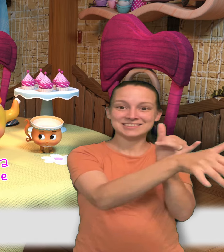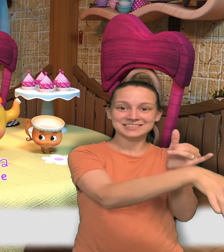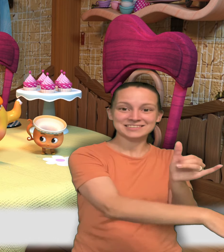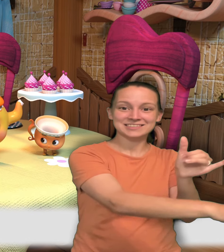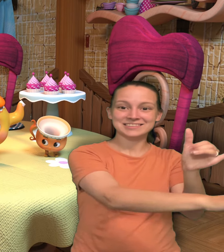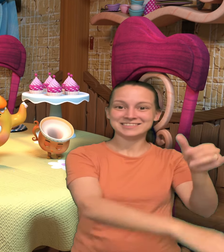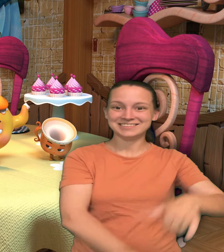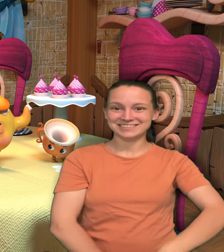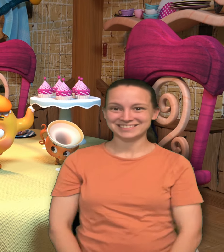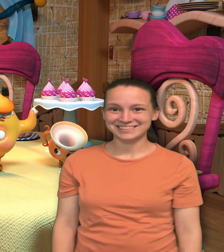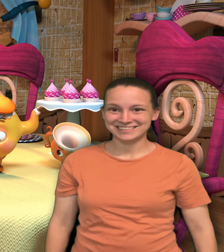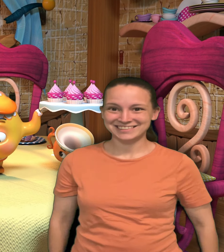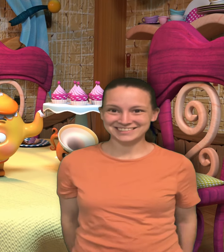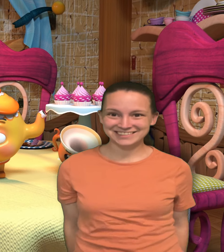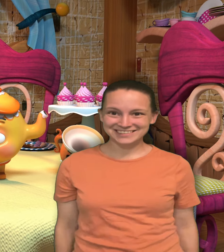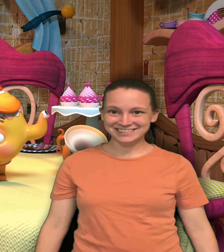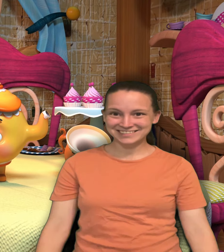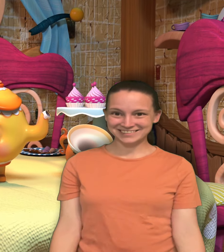で